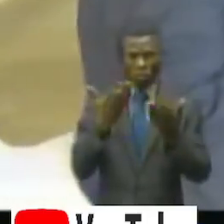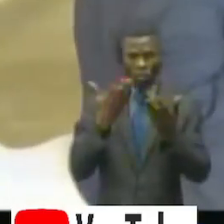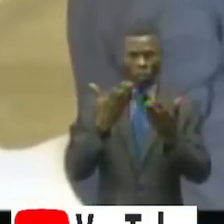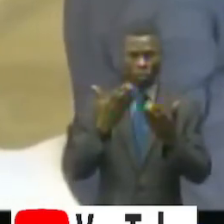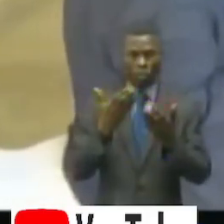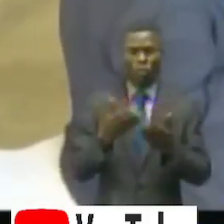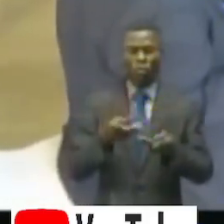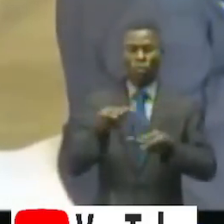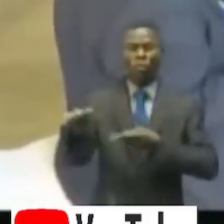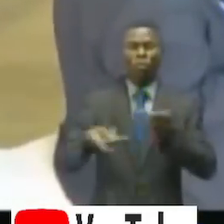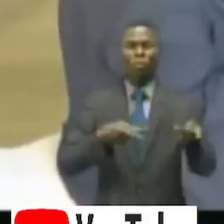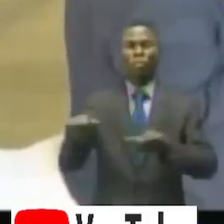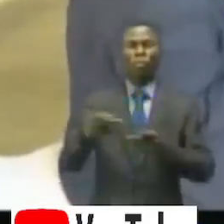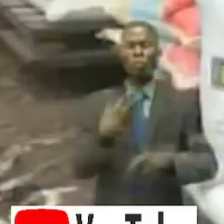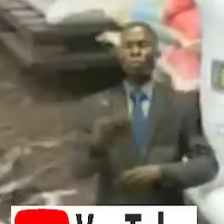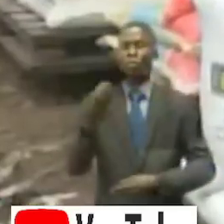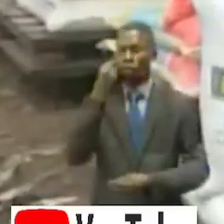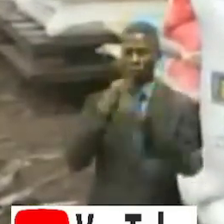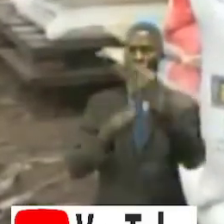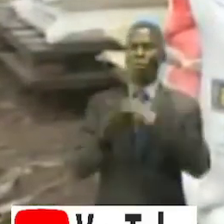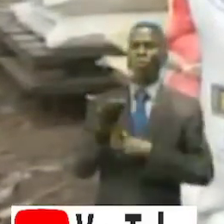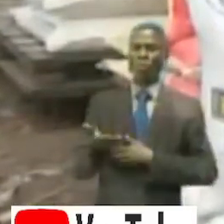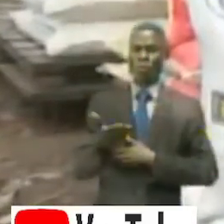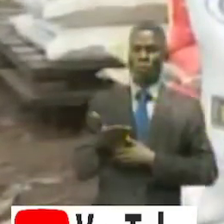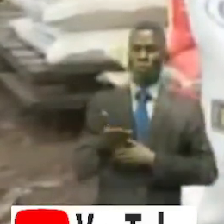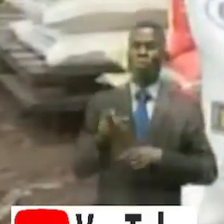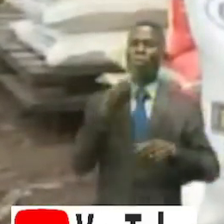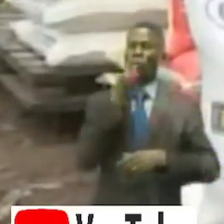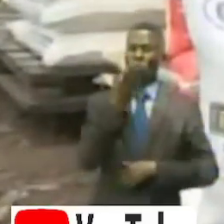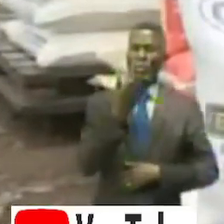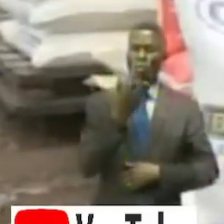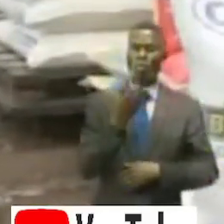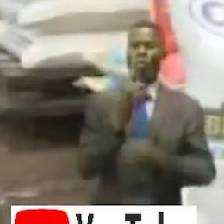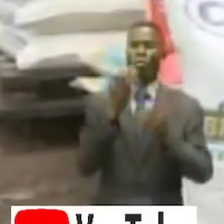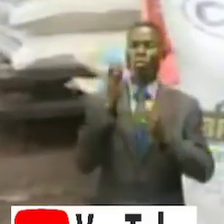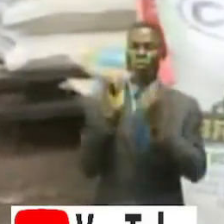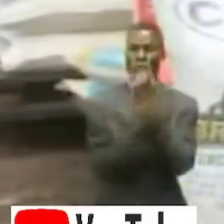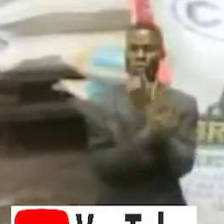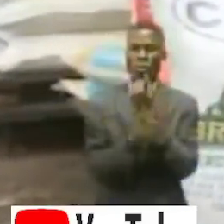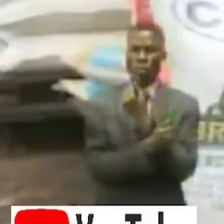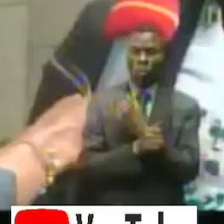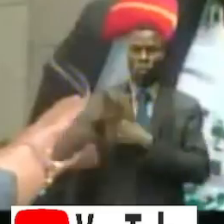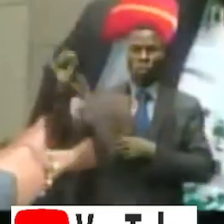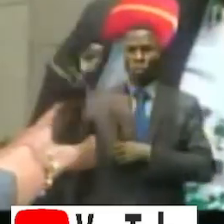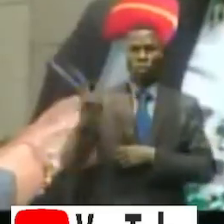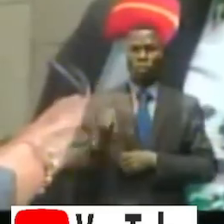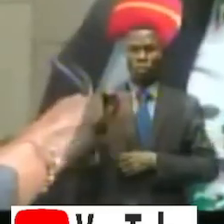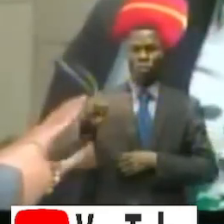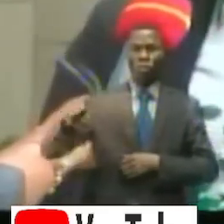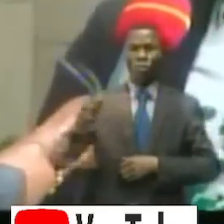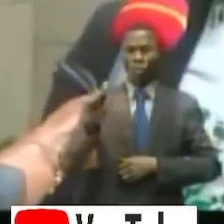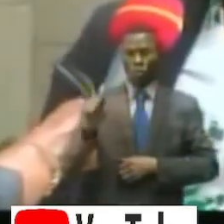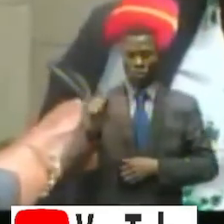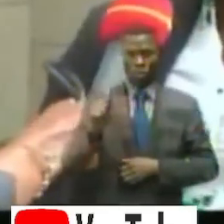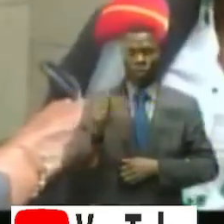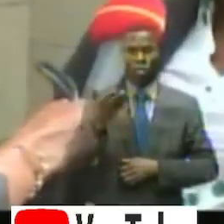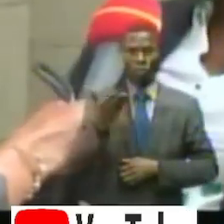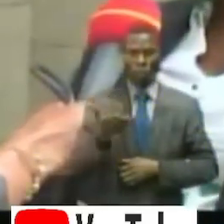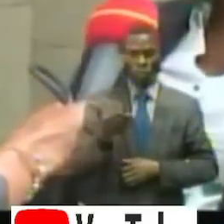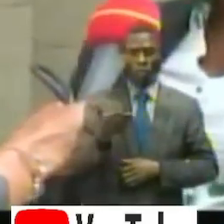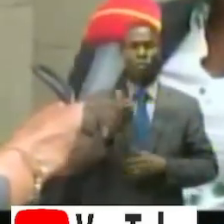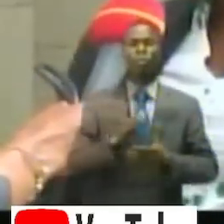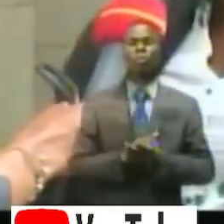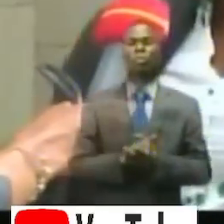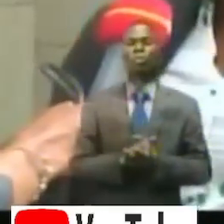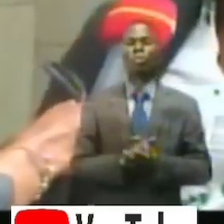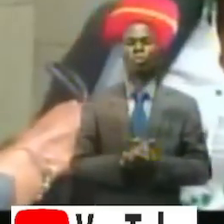les marchés des quelques denrées alimentaires telles que le maïs, le soja. And we've been working very closely with them in